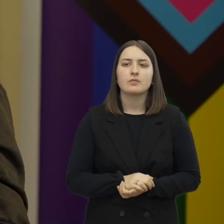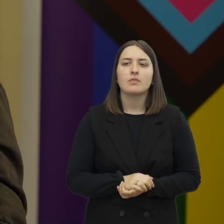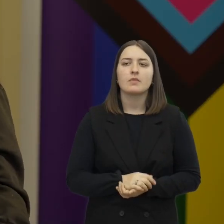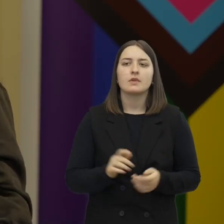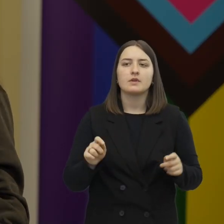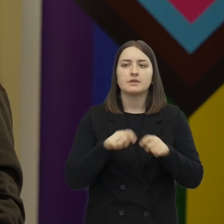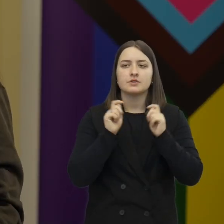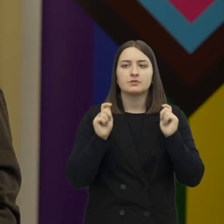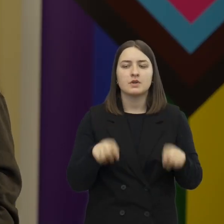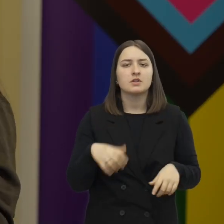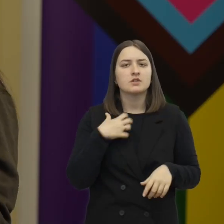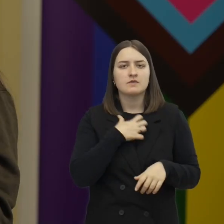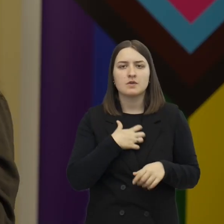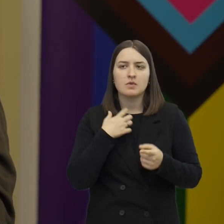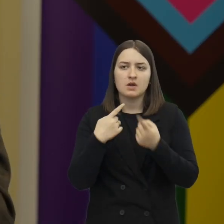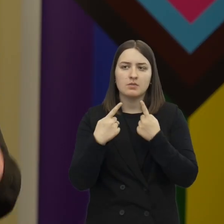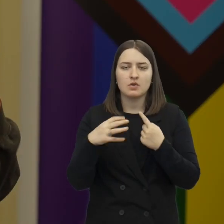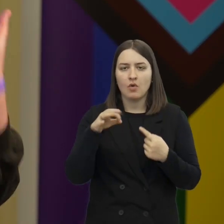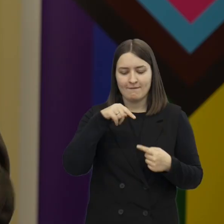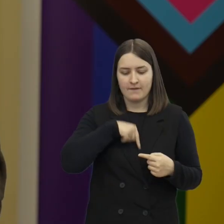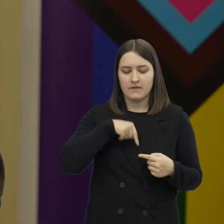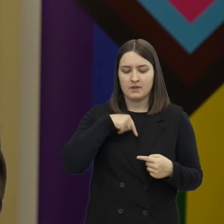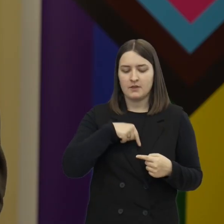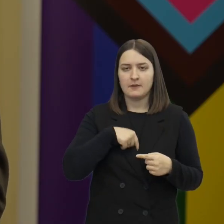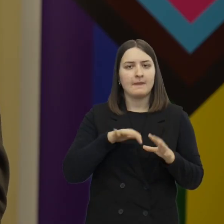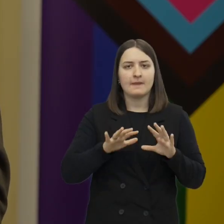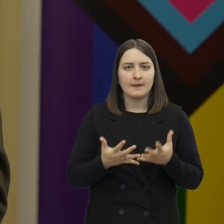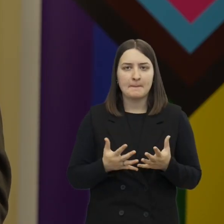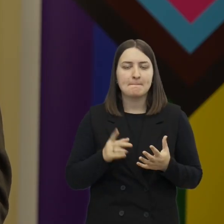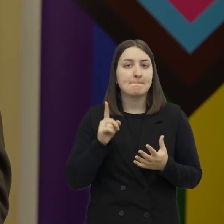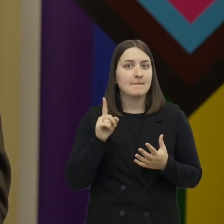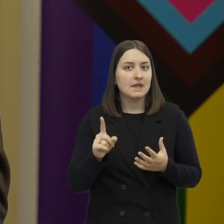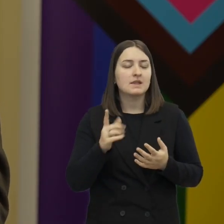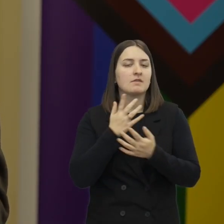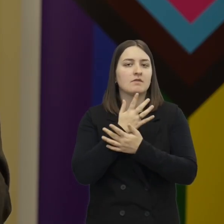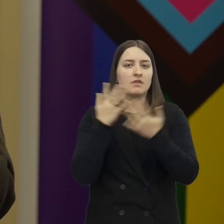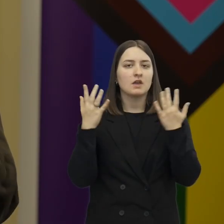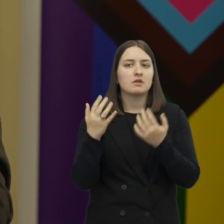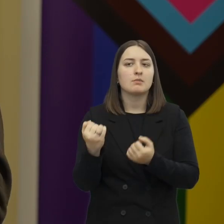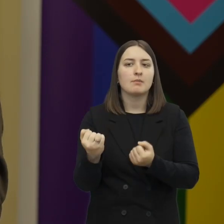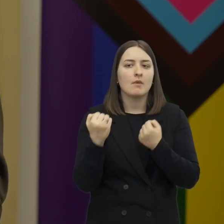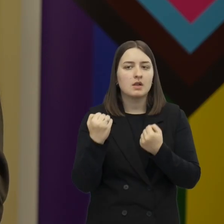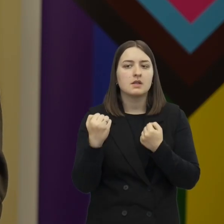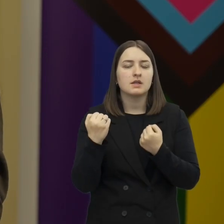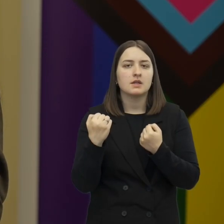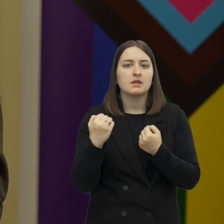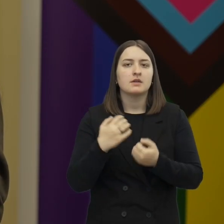reikia apie vidinius procesus, bet viešas palaikymas turbūt, na,